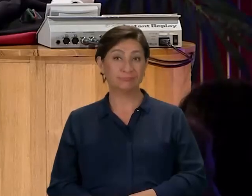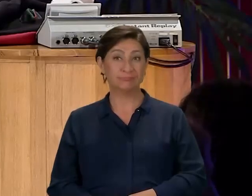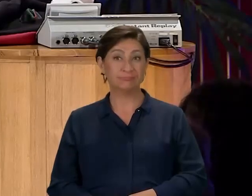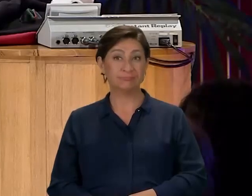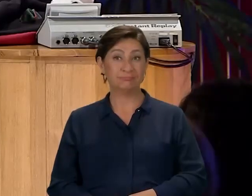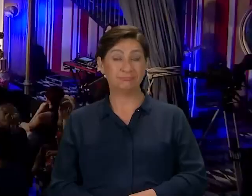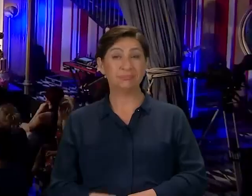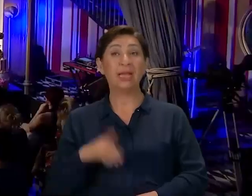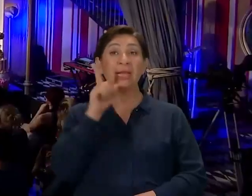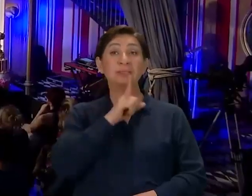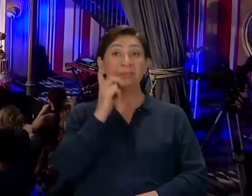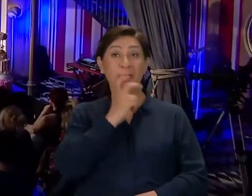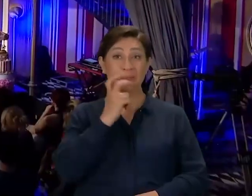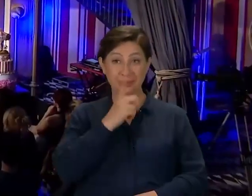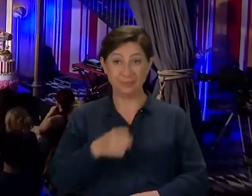My way.